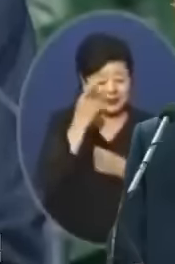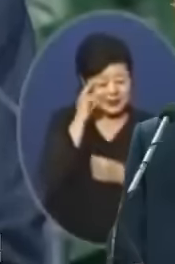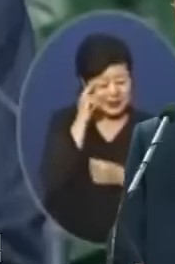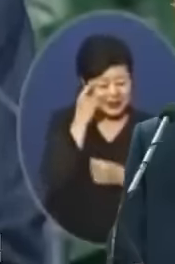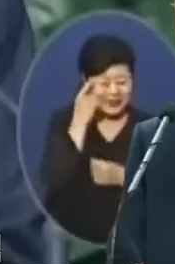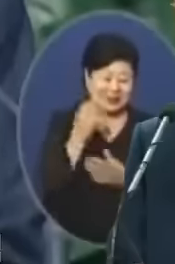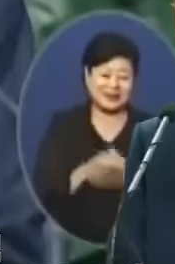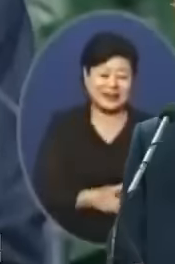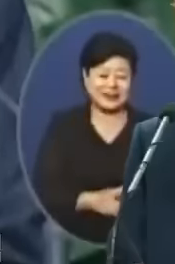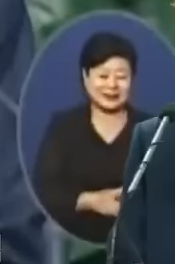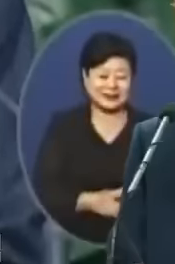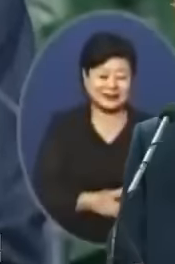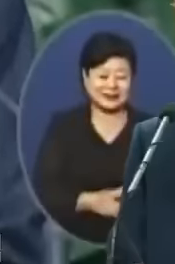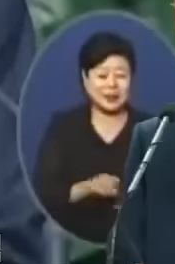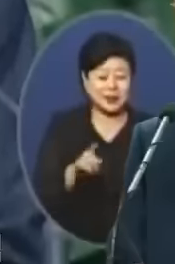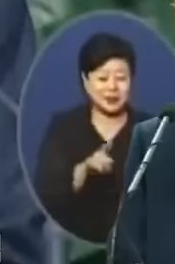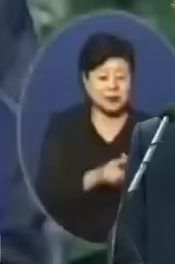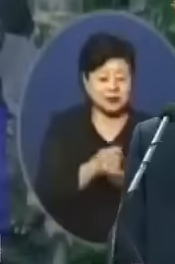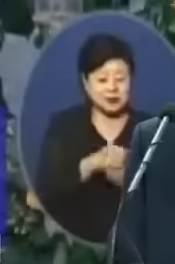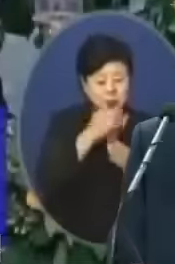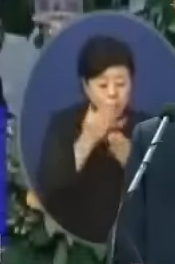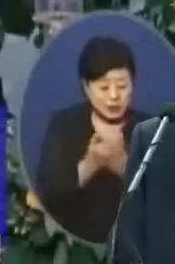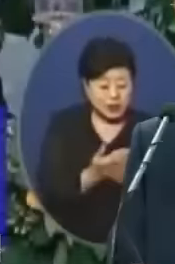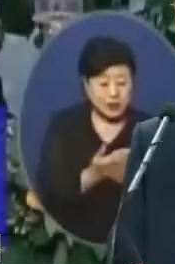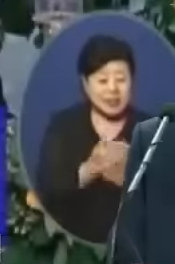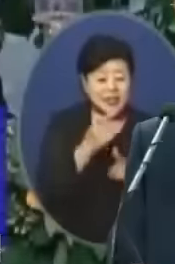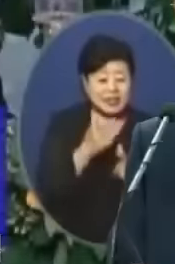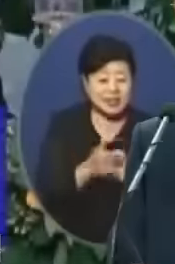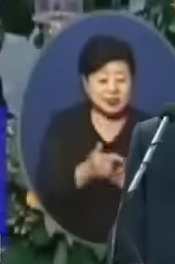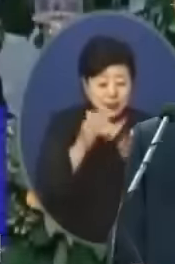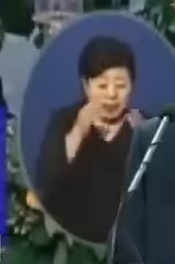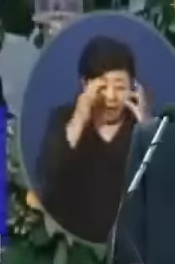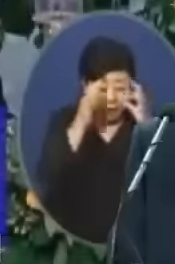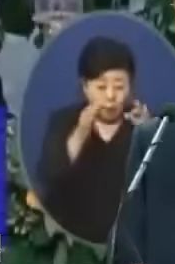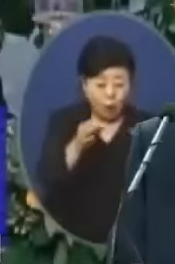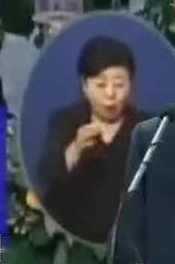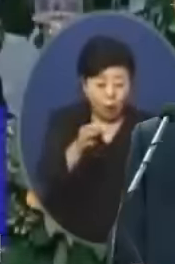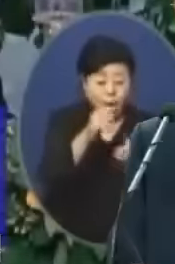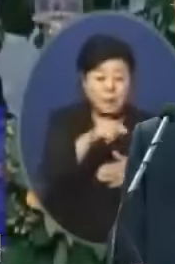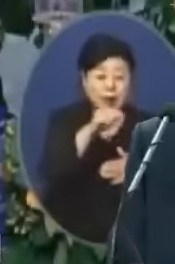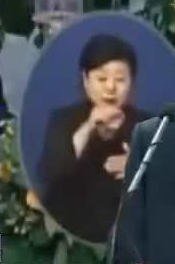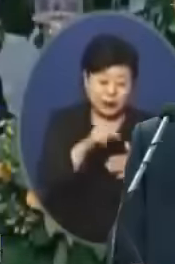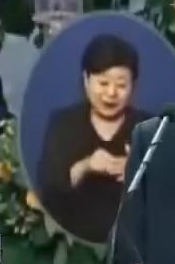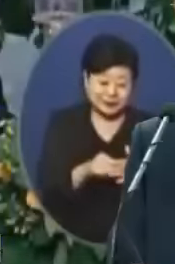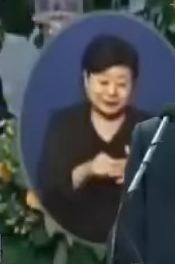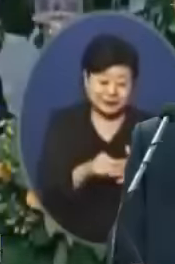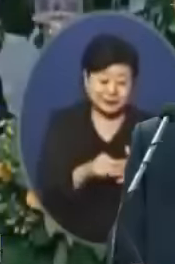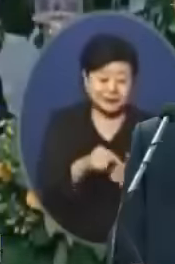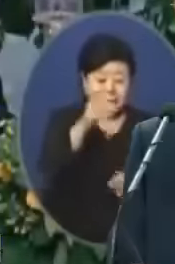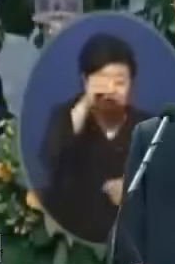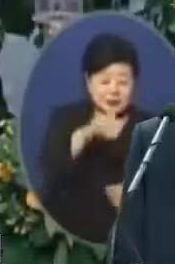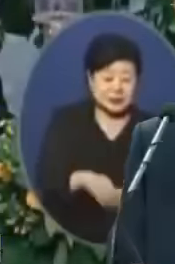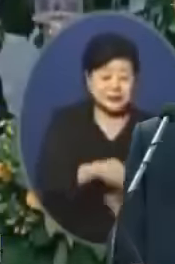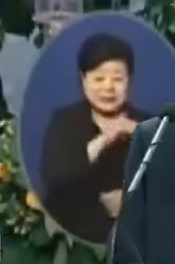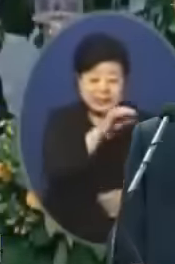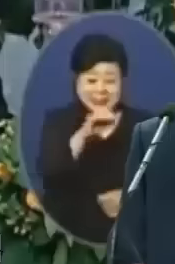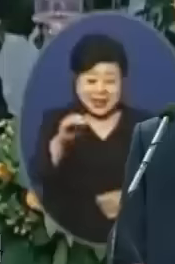생각해야 되는 것입니다. 믿음의 주여 또 온전히 하신 예수를 바라보고 마음속에